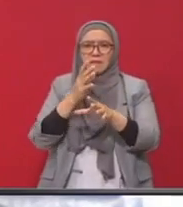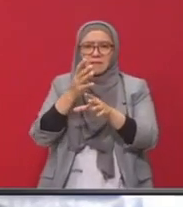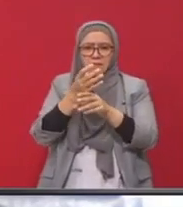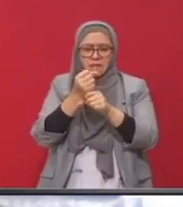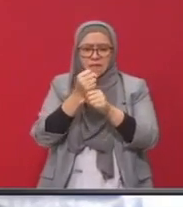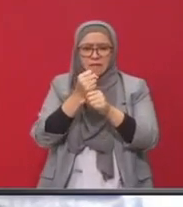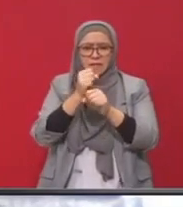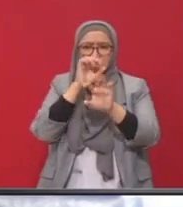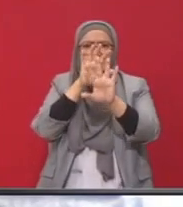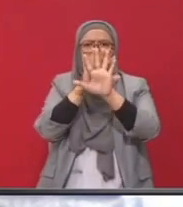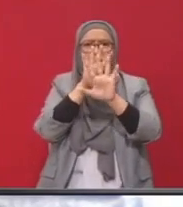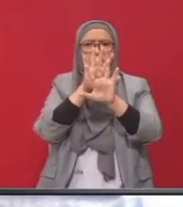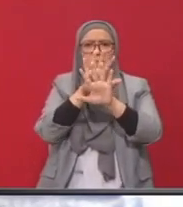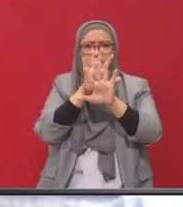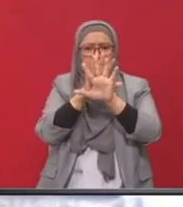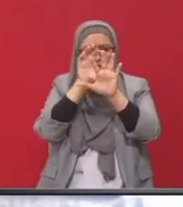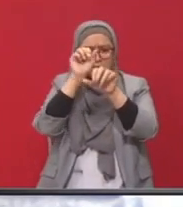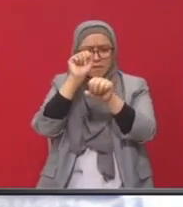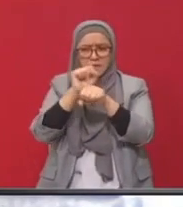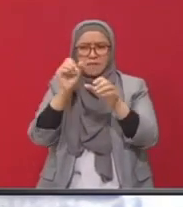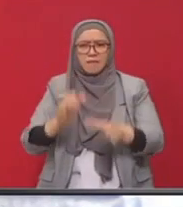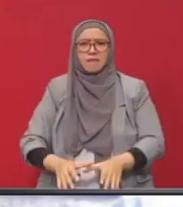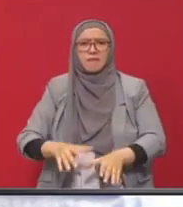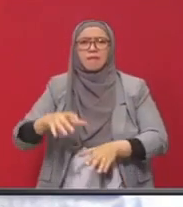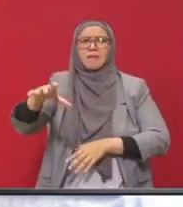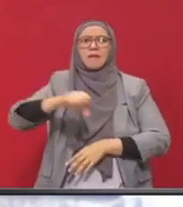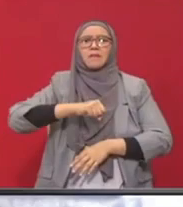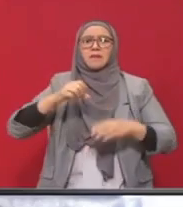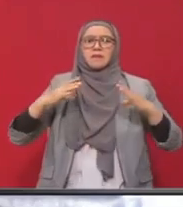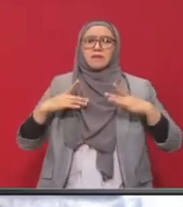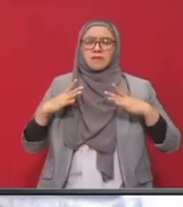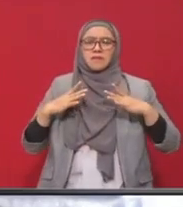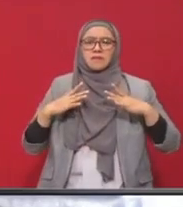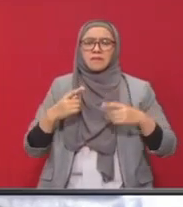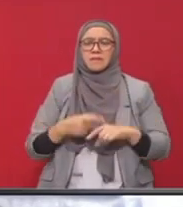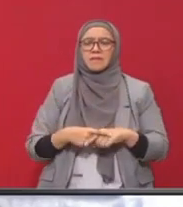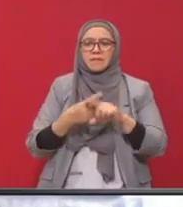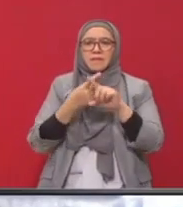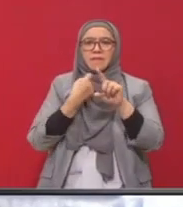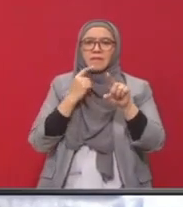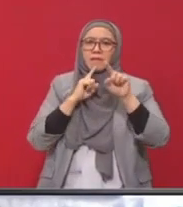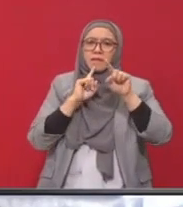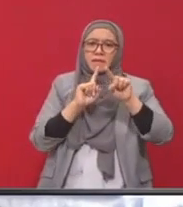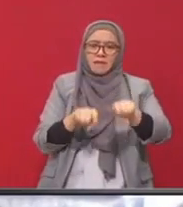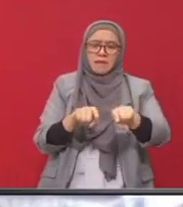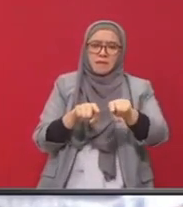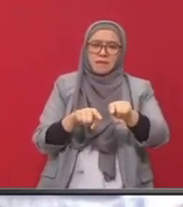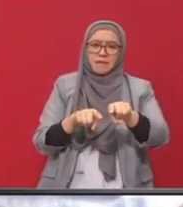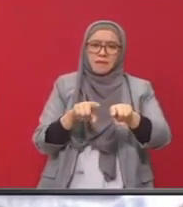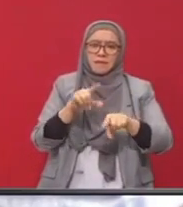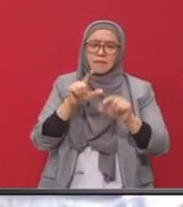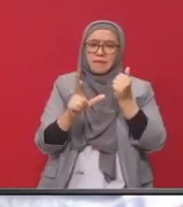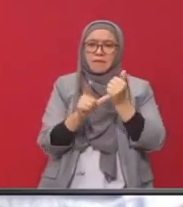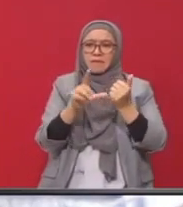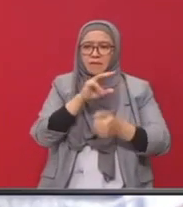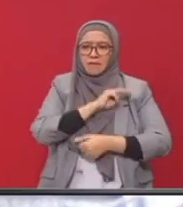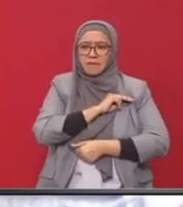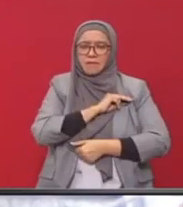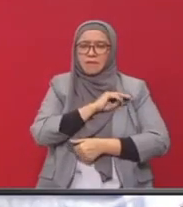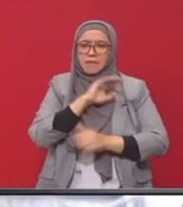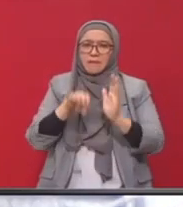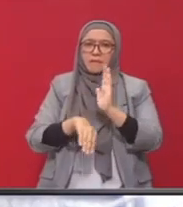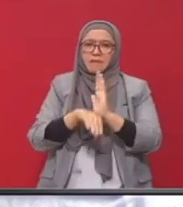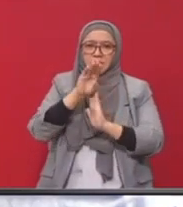adalah ramai kaki tangan mengambil cuti daripada jawaban timbalan menteri hampir